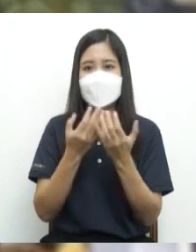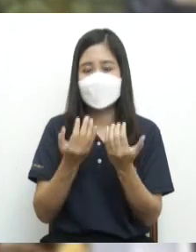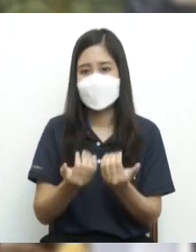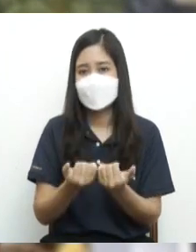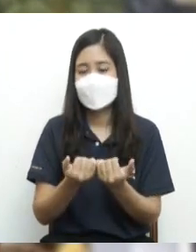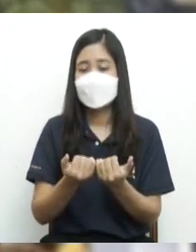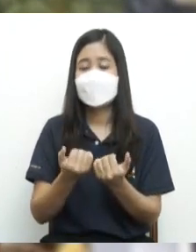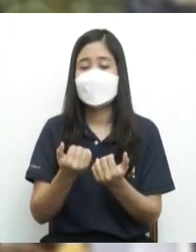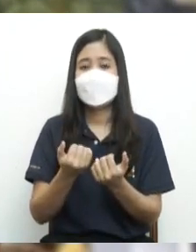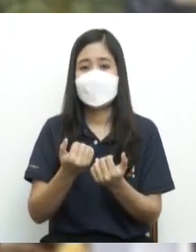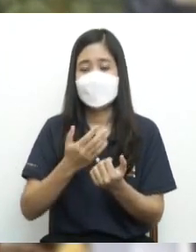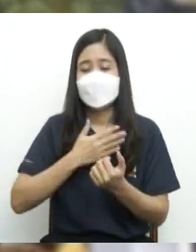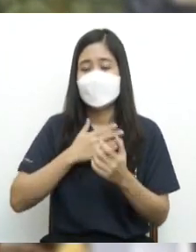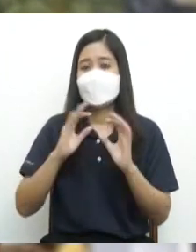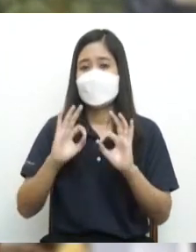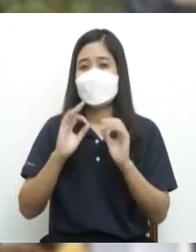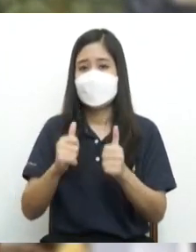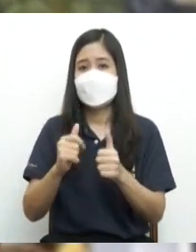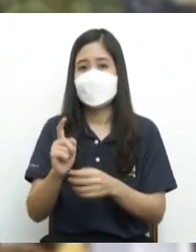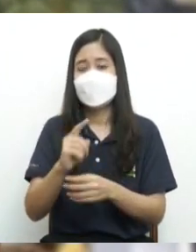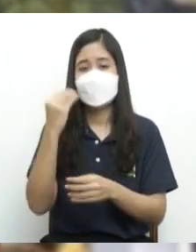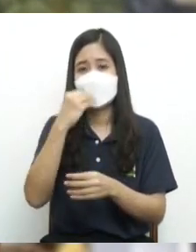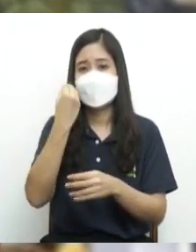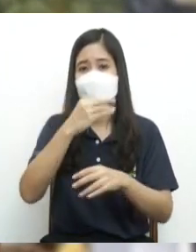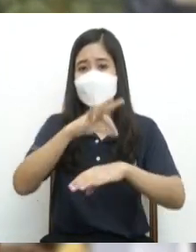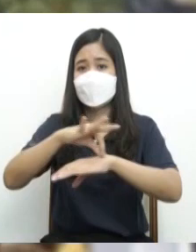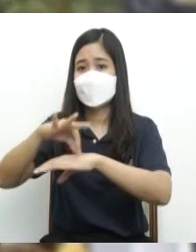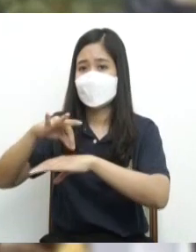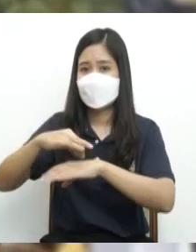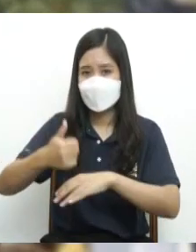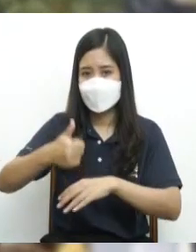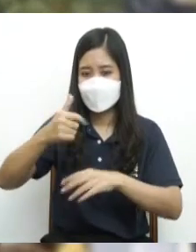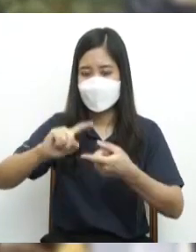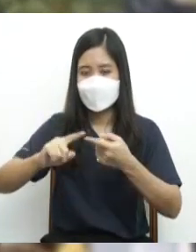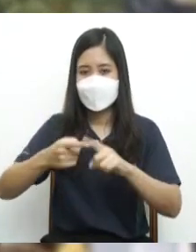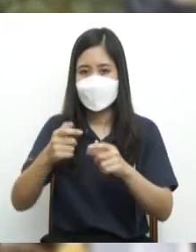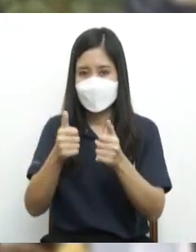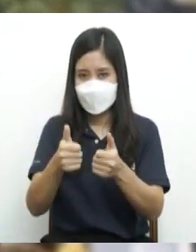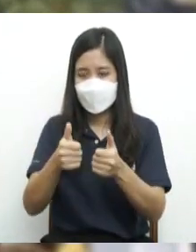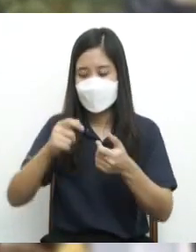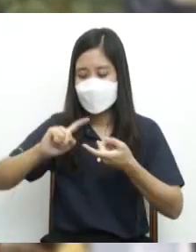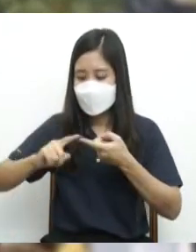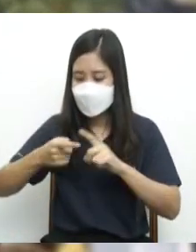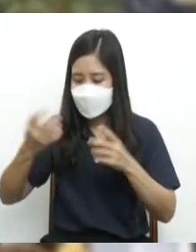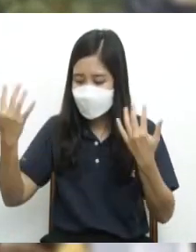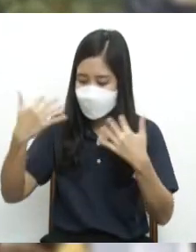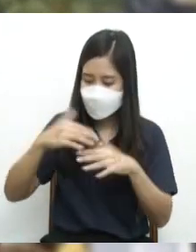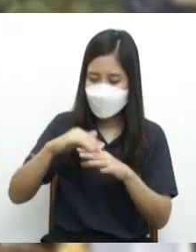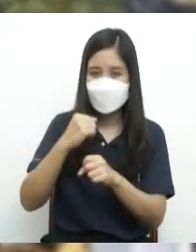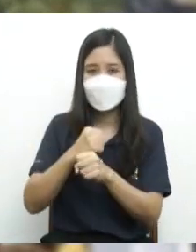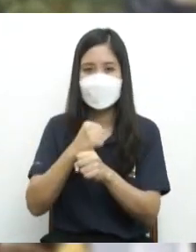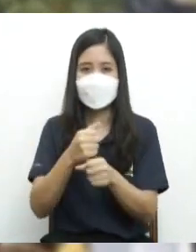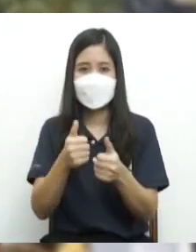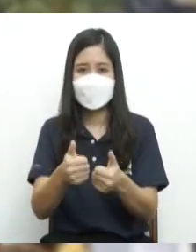ว่าผมโชคดีมาทำงานทุกตำแหน่งได้เพื่อนดีนะได้เพื่อนร่วมงานที่ดีถัดมาคือภูมิใจว่าเ